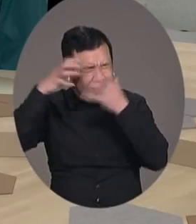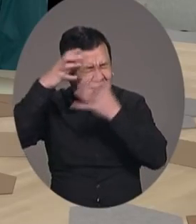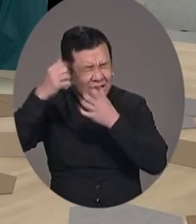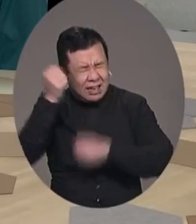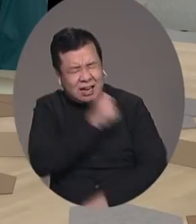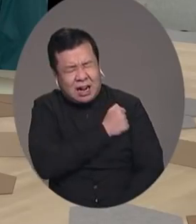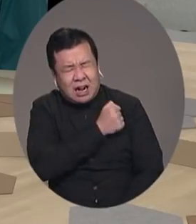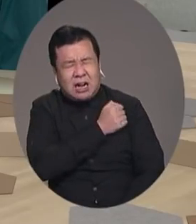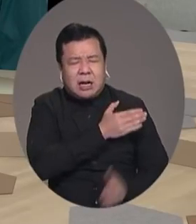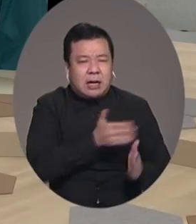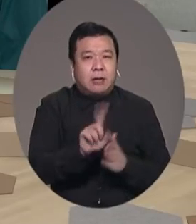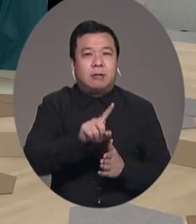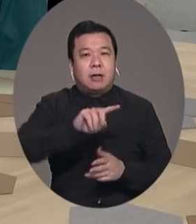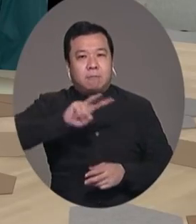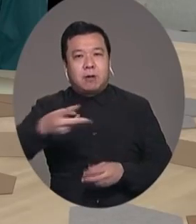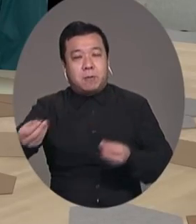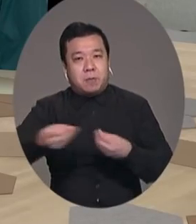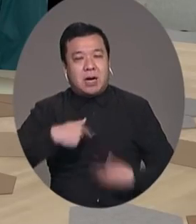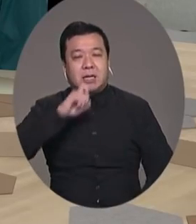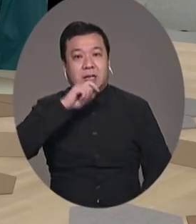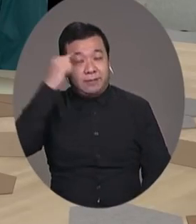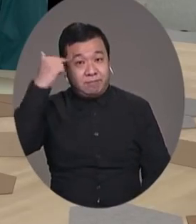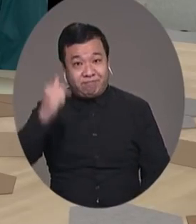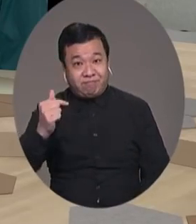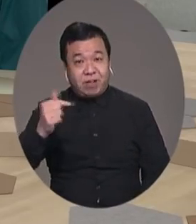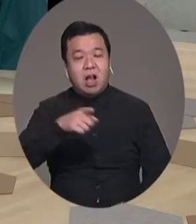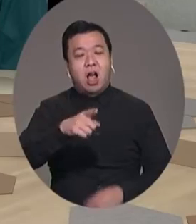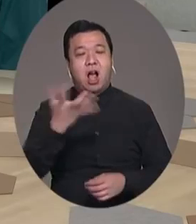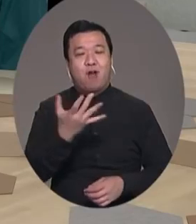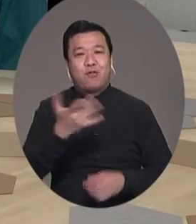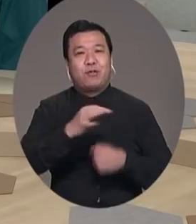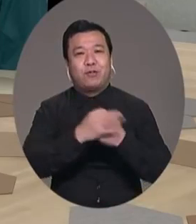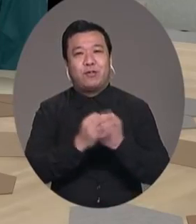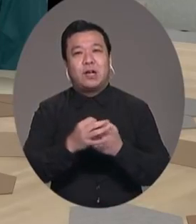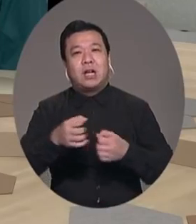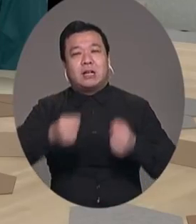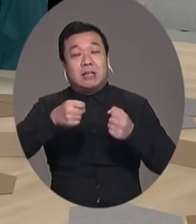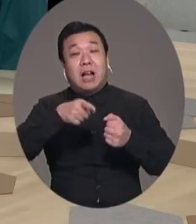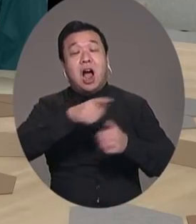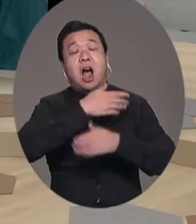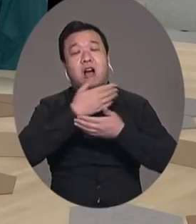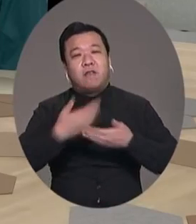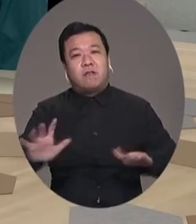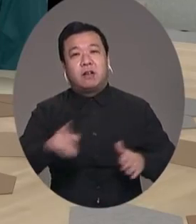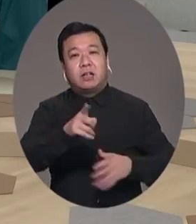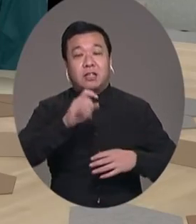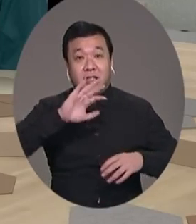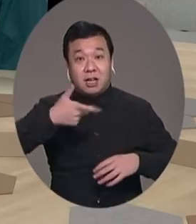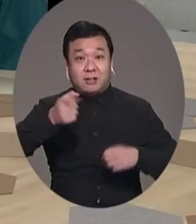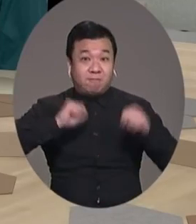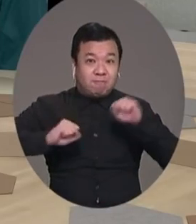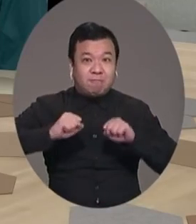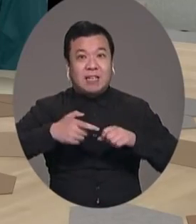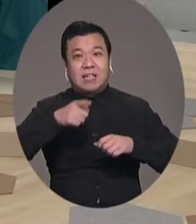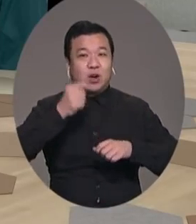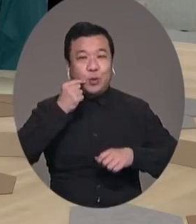想法，并且带来正能量。欧国杯曲终人散，但希望赛事留低的活力和能量继续在